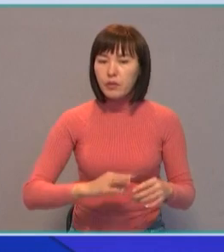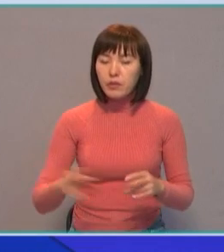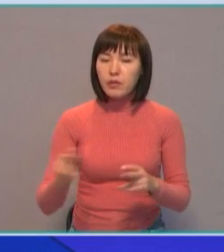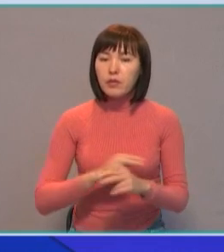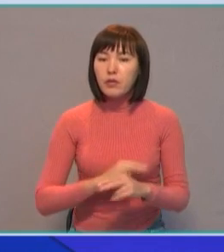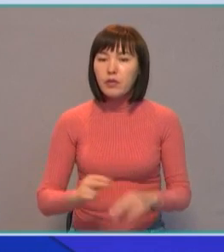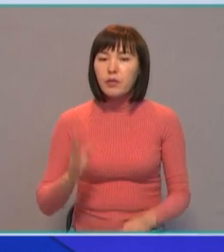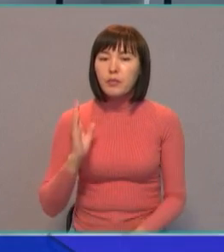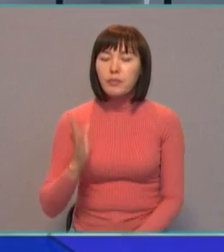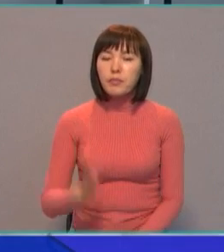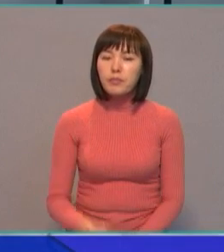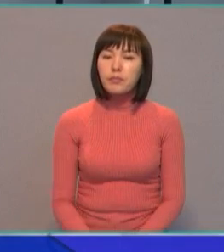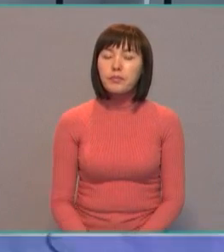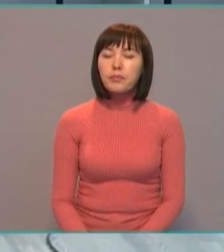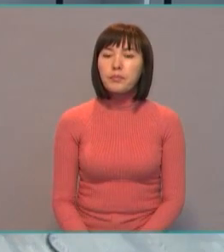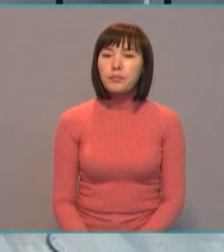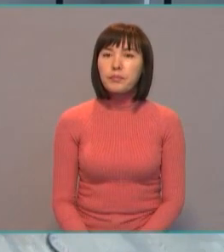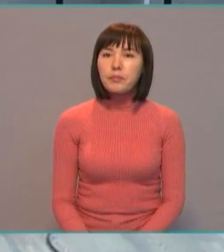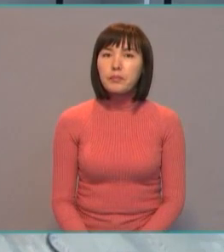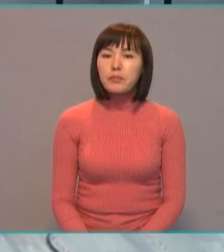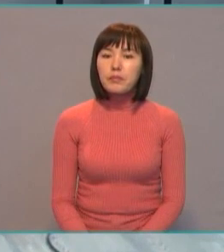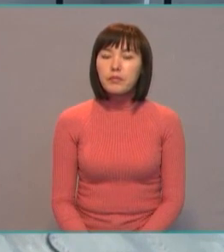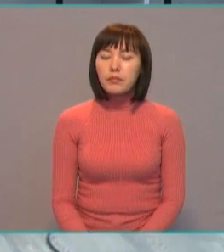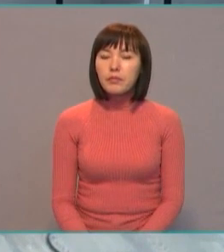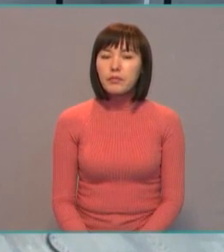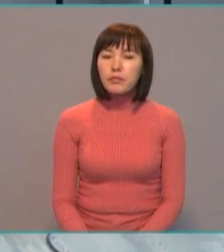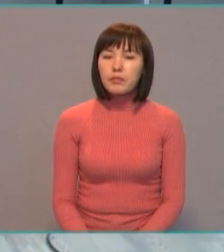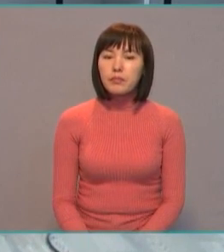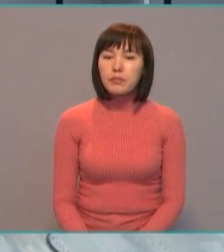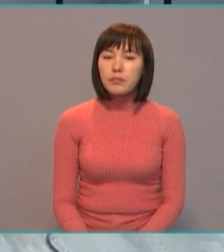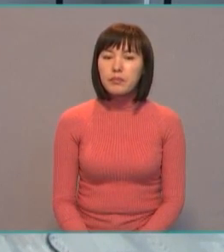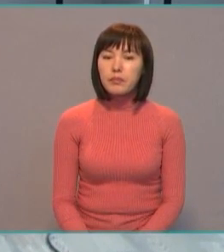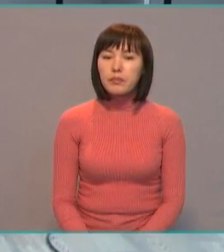ем алу үстінде. Түркістан қаласынан Мадина Әсенбек, Нұрдин Ысқақов, жаңалықтар.